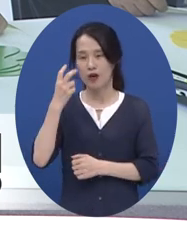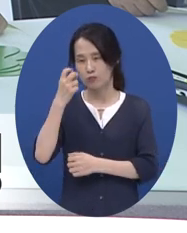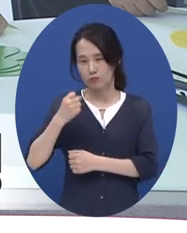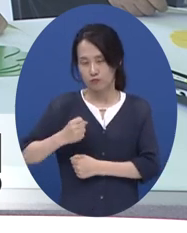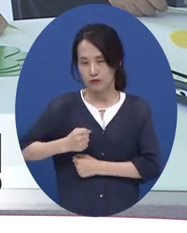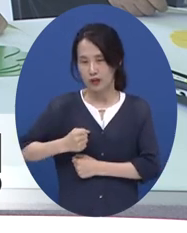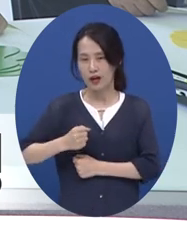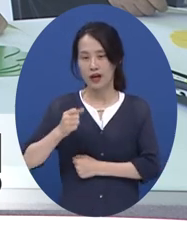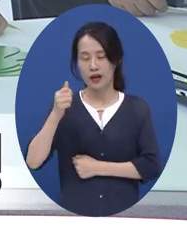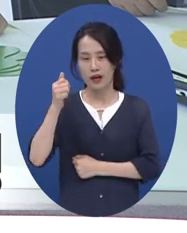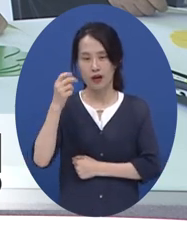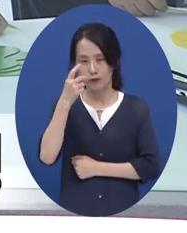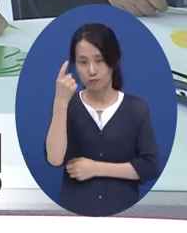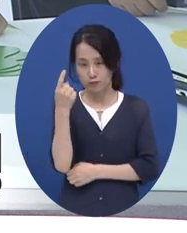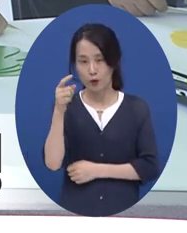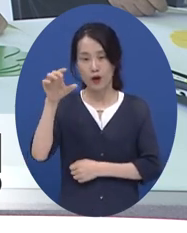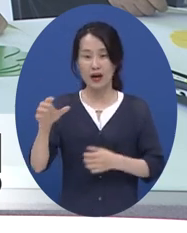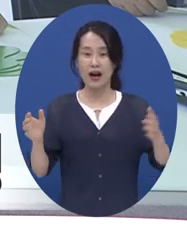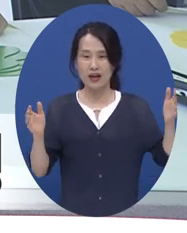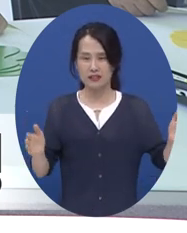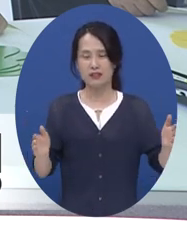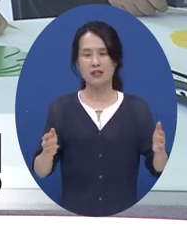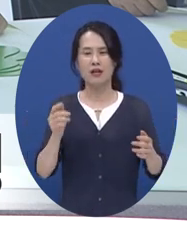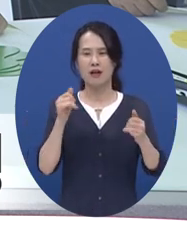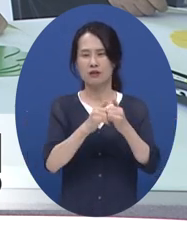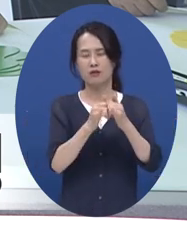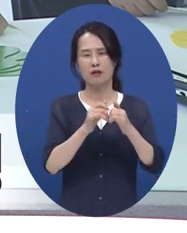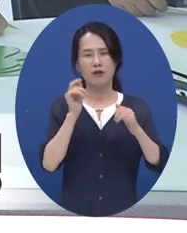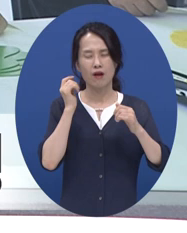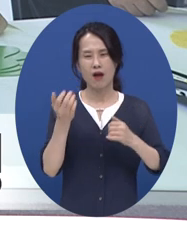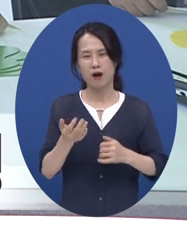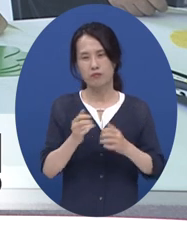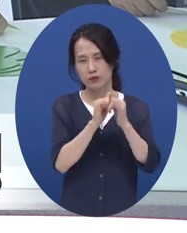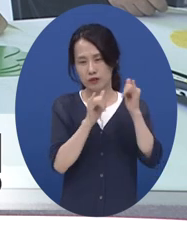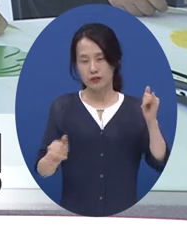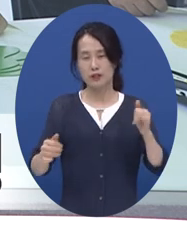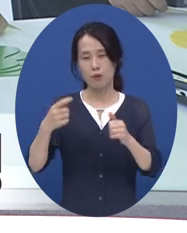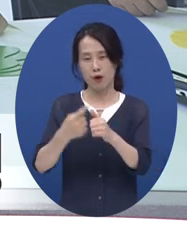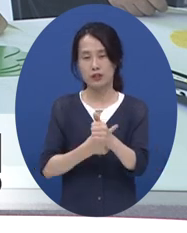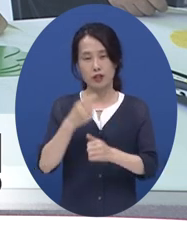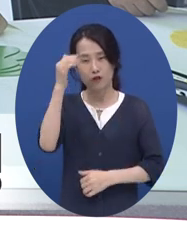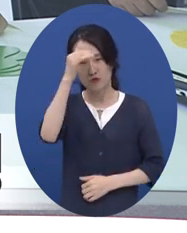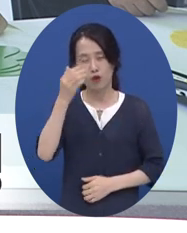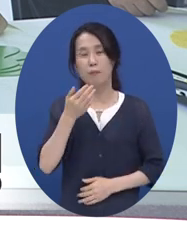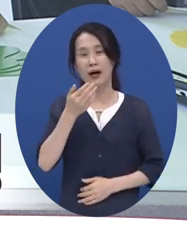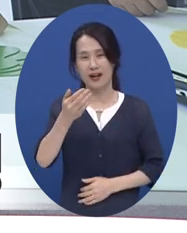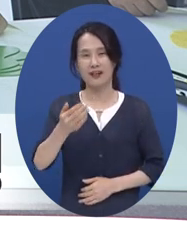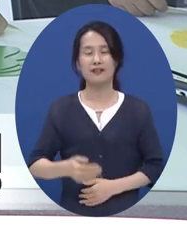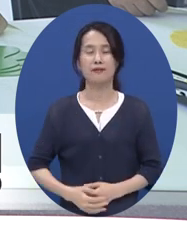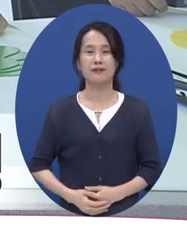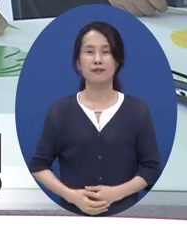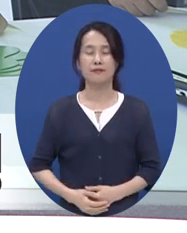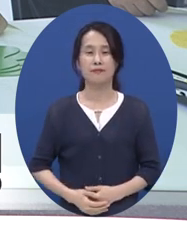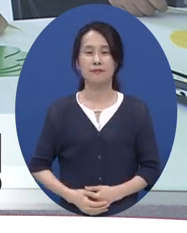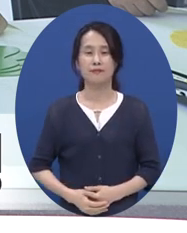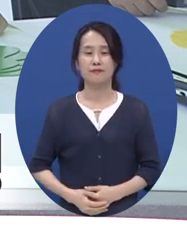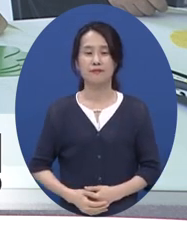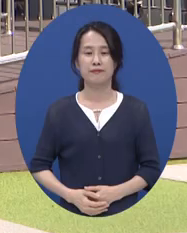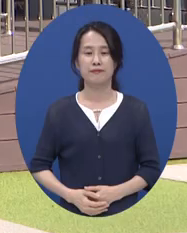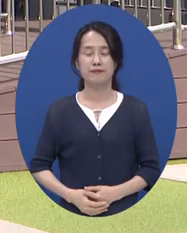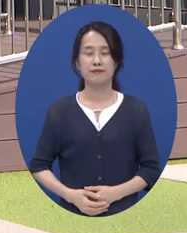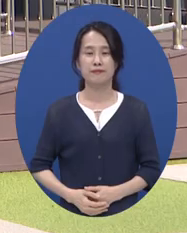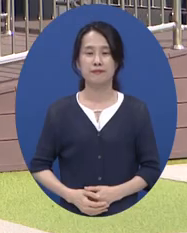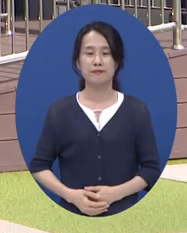분계선의 감시 초소까지 전쟁의 아픈 역사와 천혜의 자연을 함께 둘러볼 수 있습니다. 한선지 기자입니다.